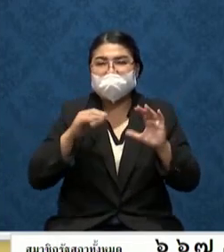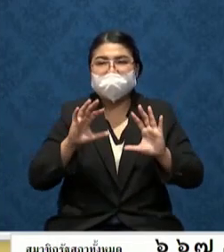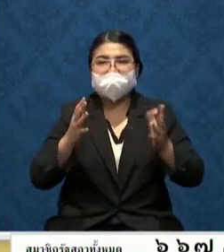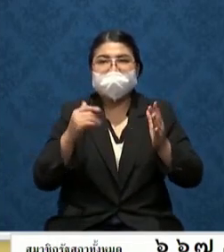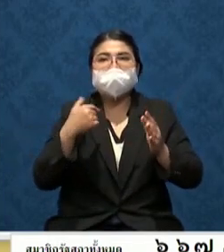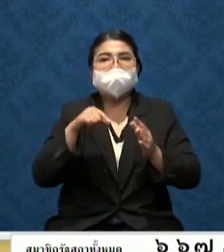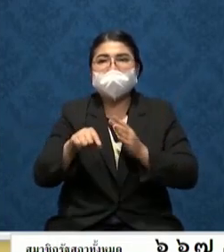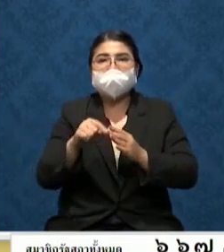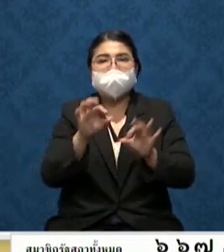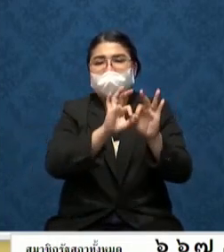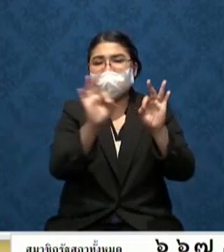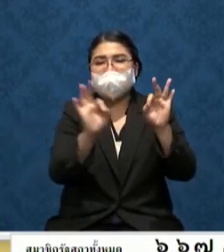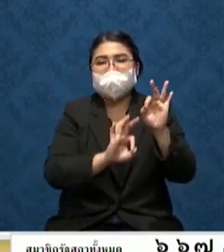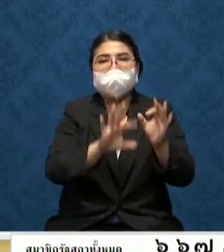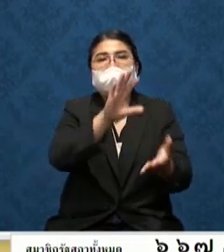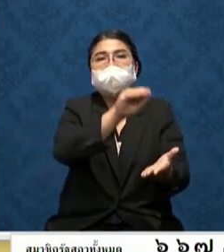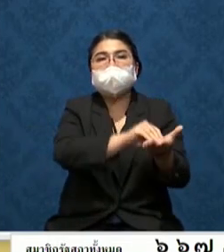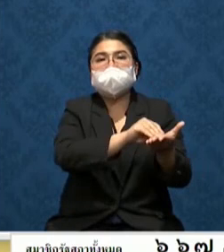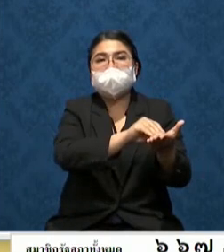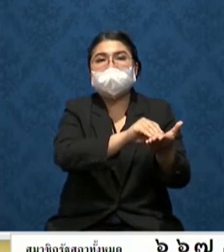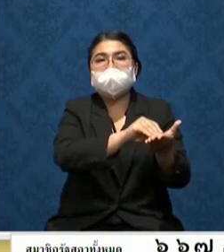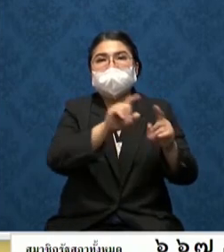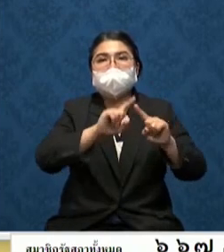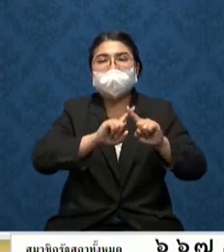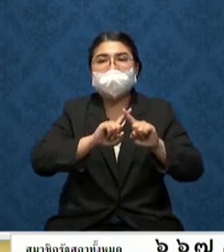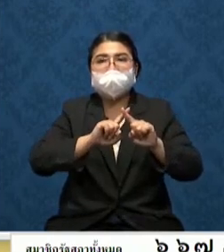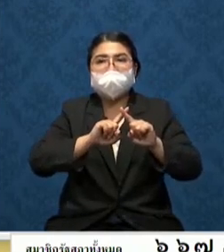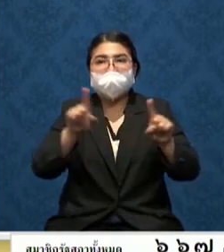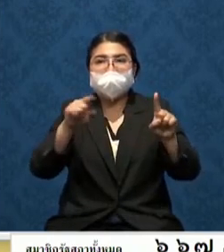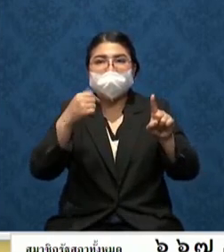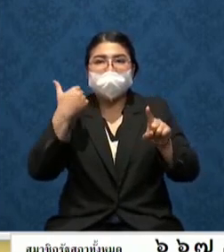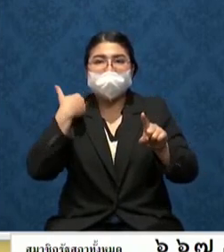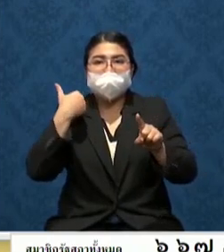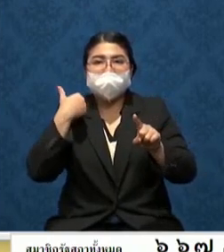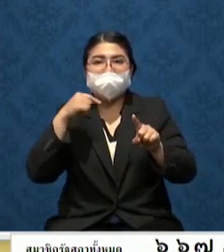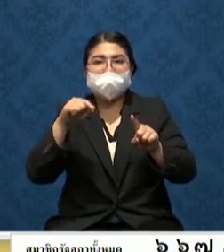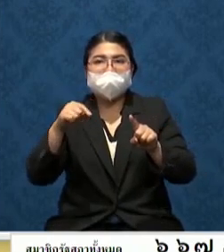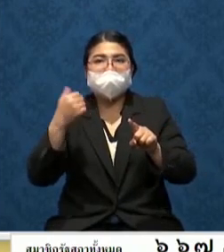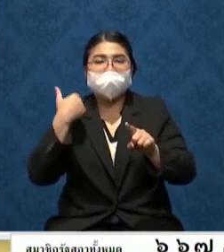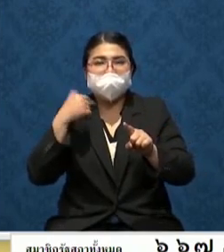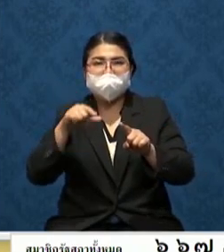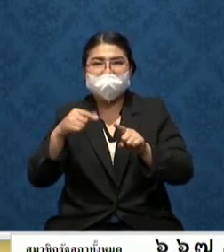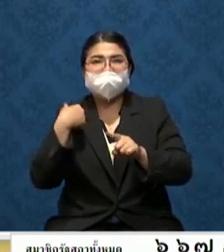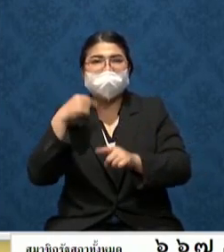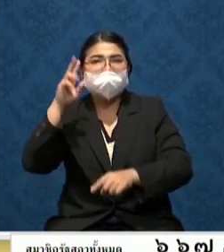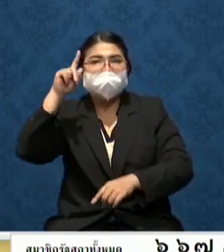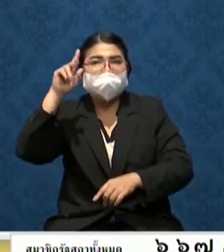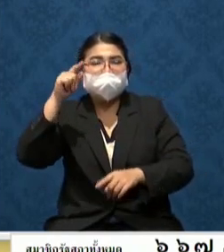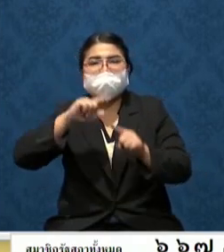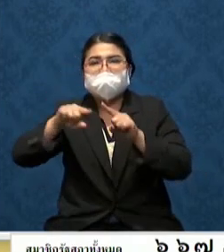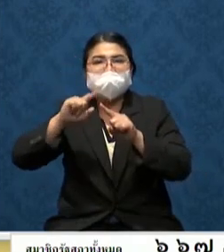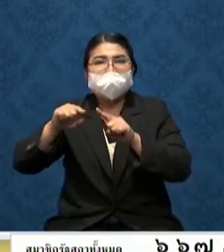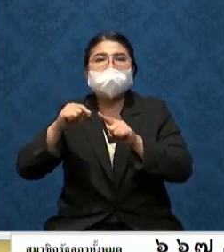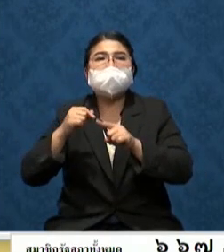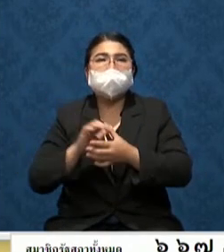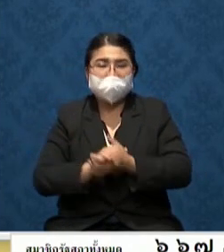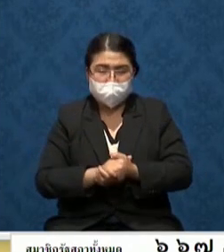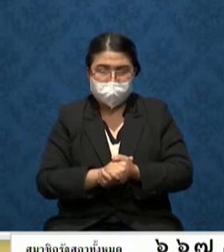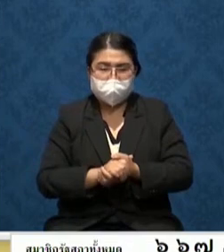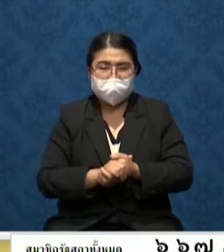เอาไว้ในเนอหาแต่ว่าให้มีการตั้งกรมการสภาวิชาชีพสื่อ มวนชนึนมา